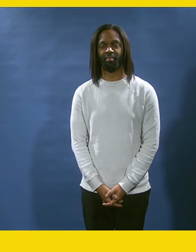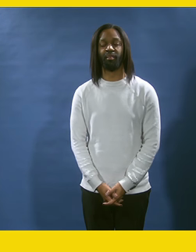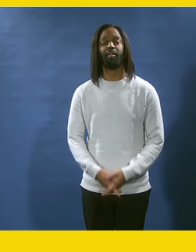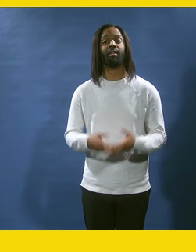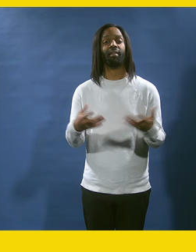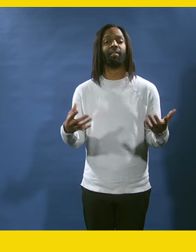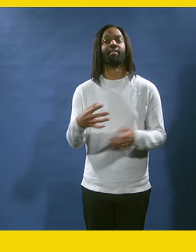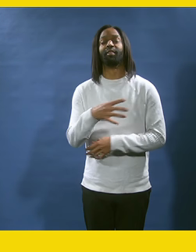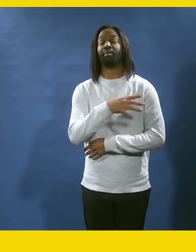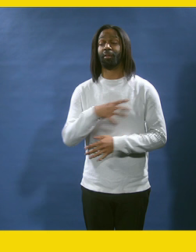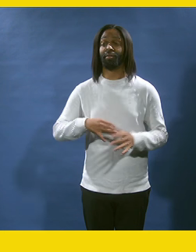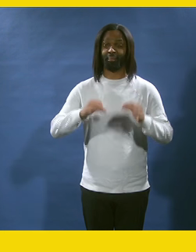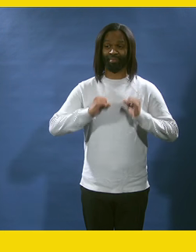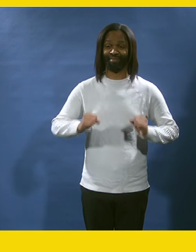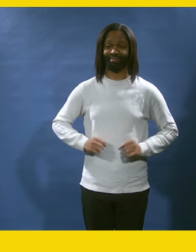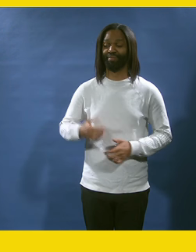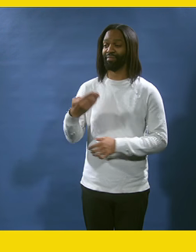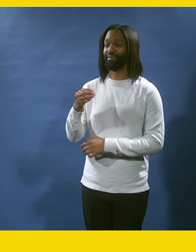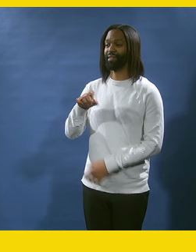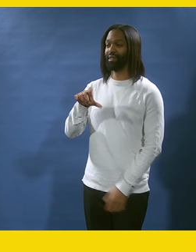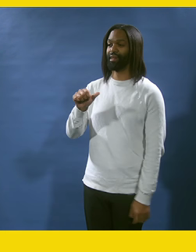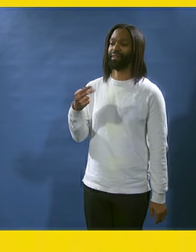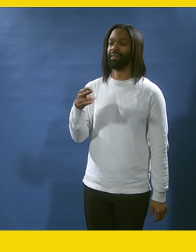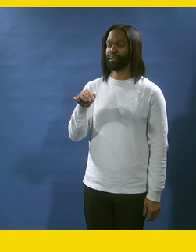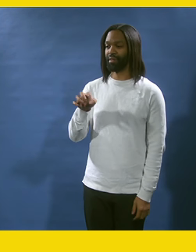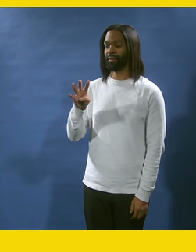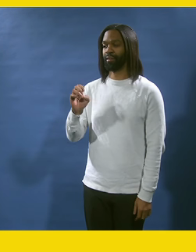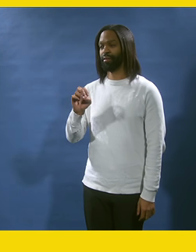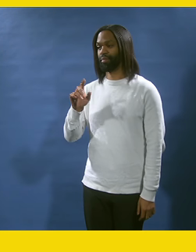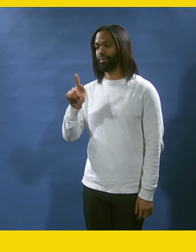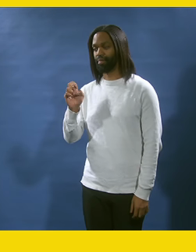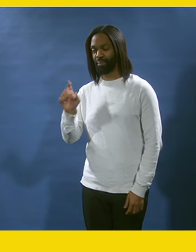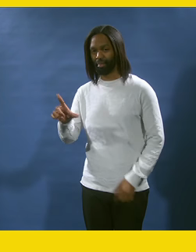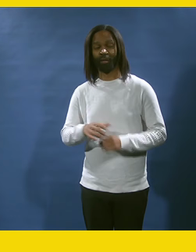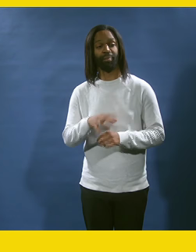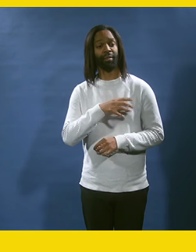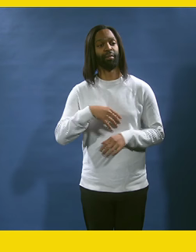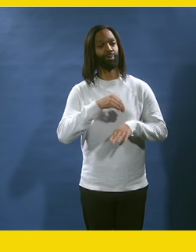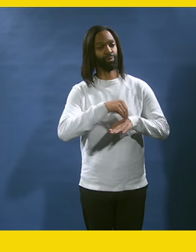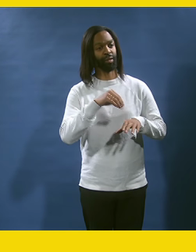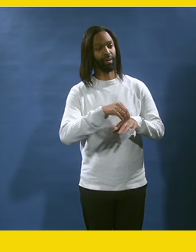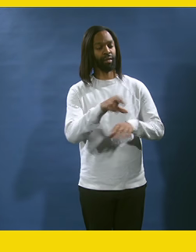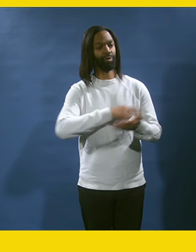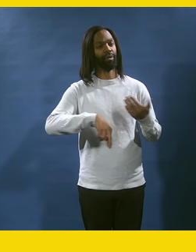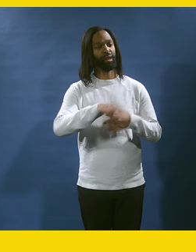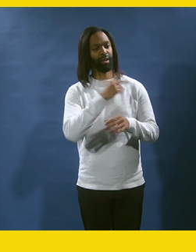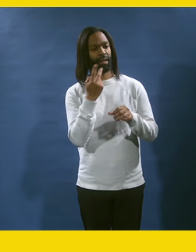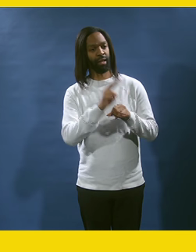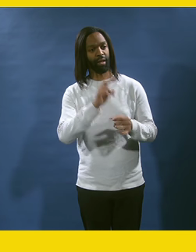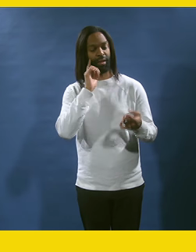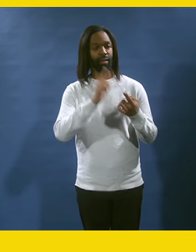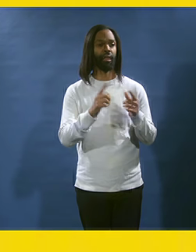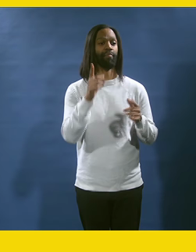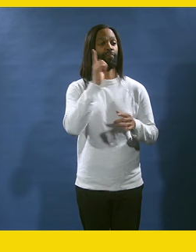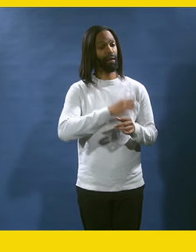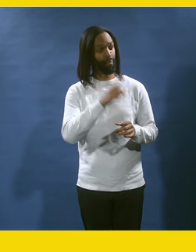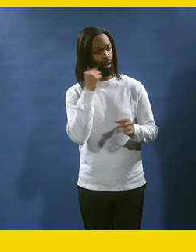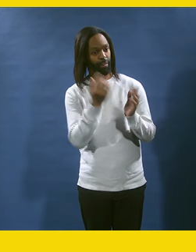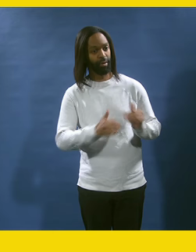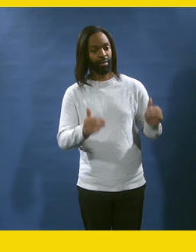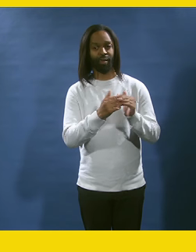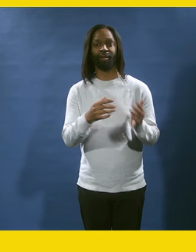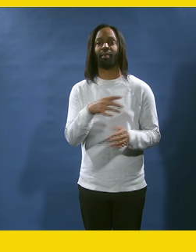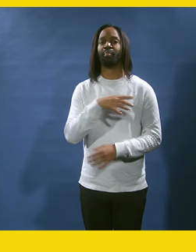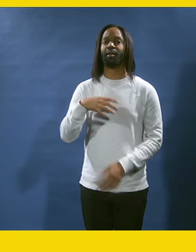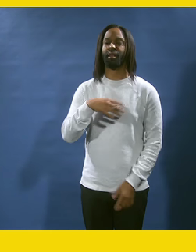Madame la sénatrice, chère Mélanie Vogel, Madame la conseillère régionale déléguée à l'égalité femmes-hommes, Madame